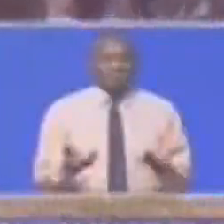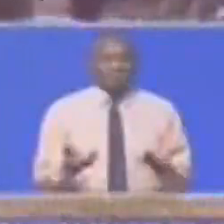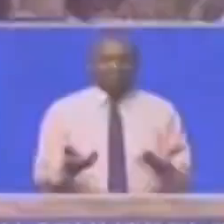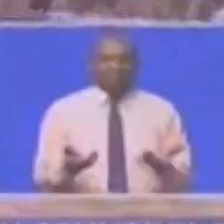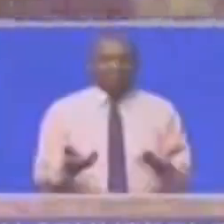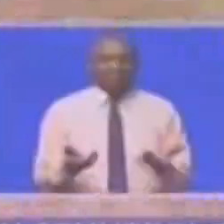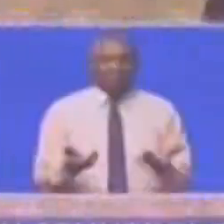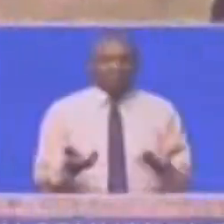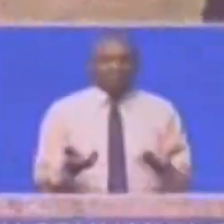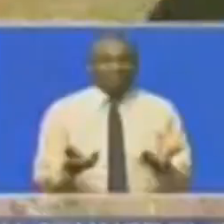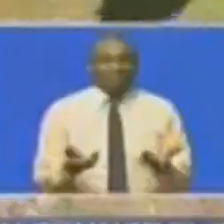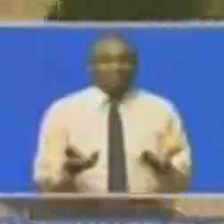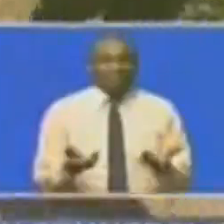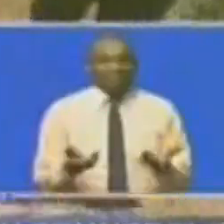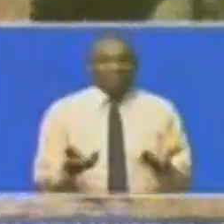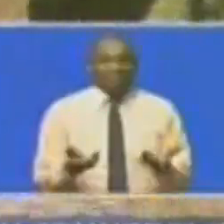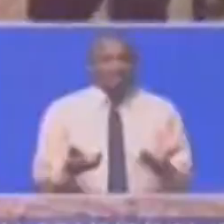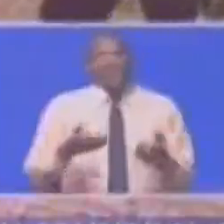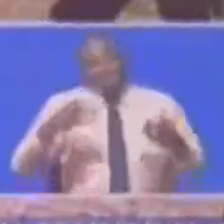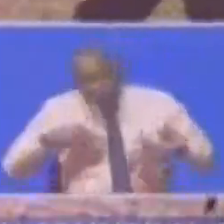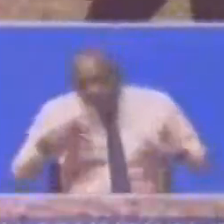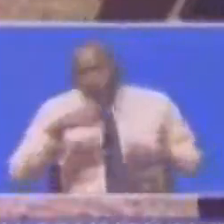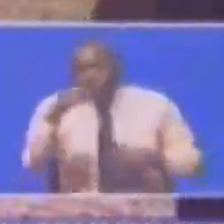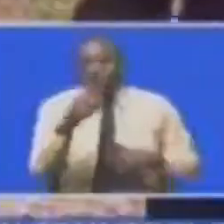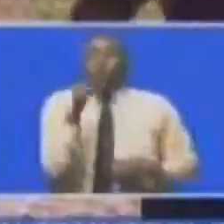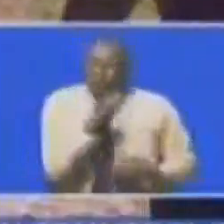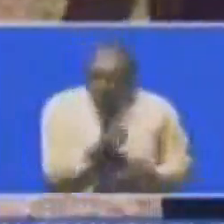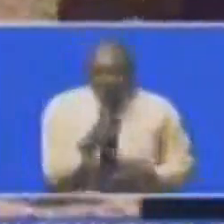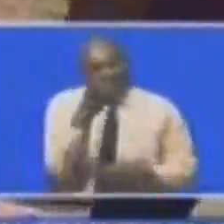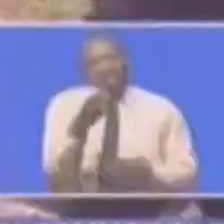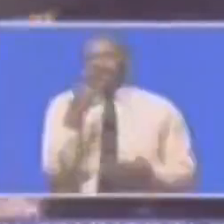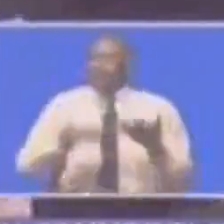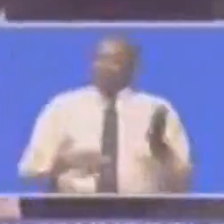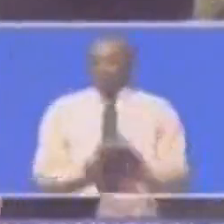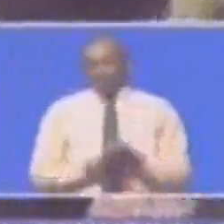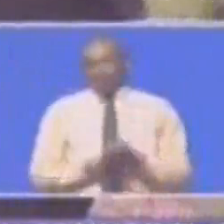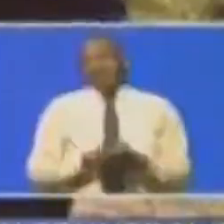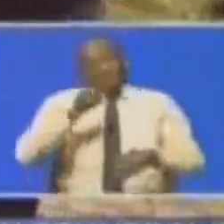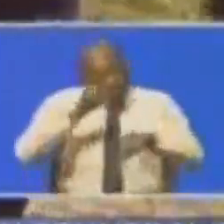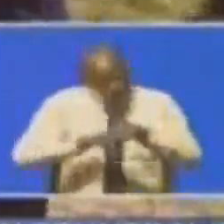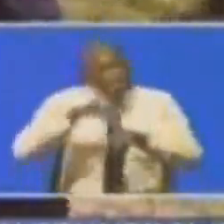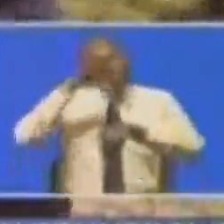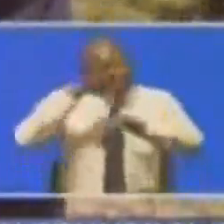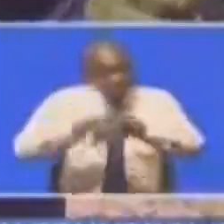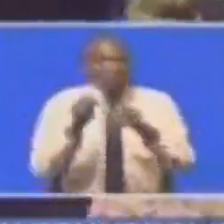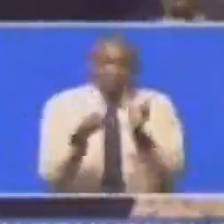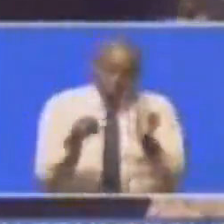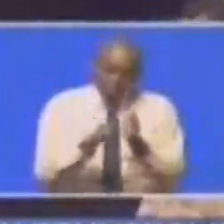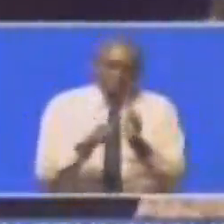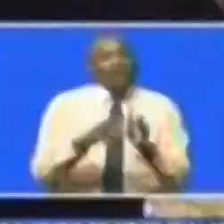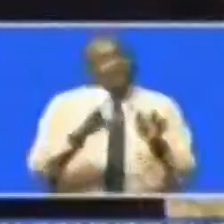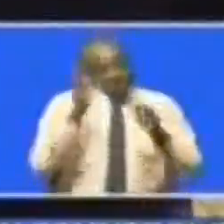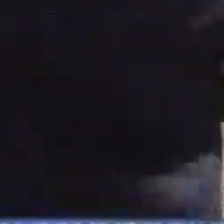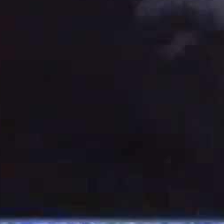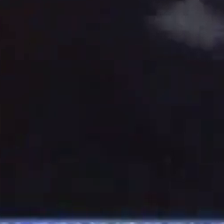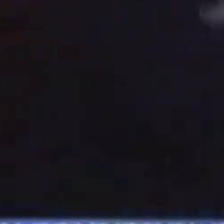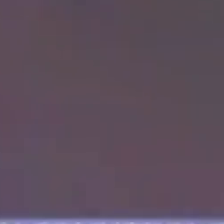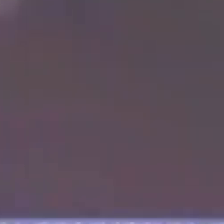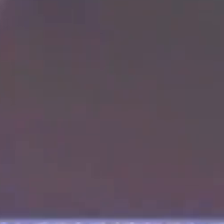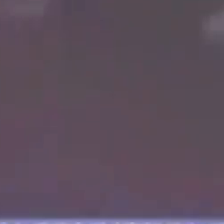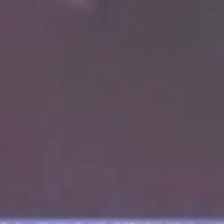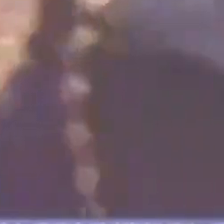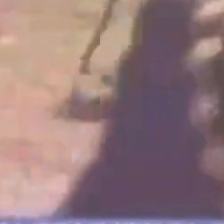mbalimbali nchini. Paul Naviswa anakupa vituko vya wanasiasa na mchakato wa kubadilisha sheria za uchaguzi.